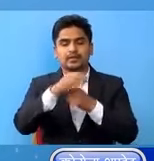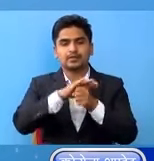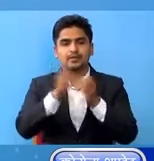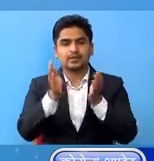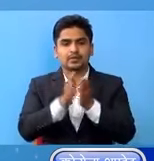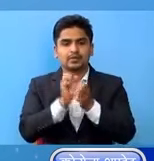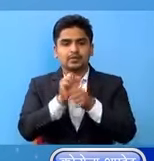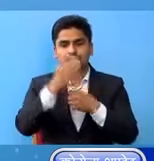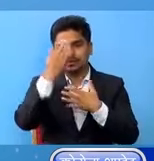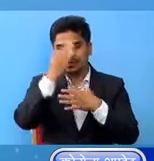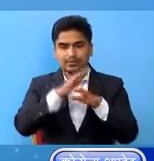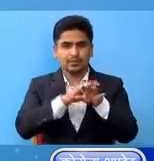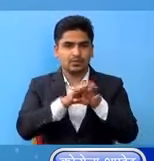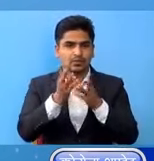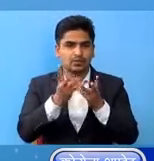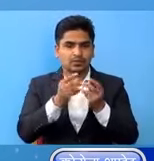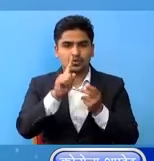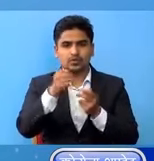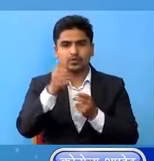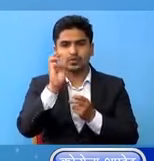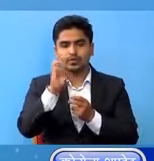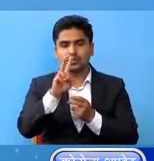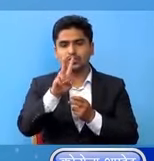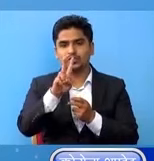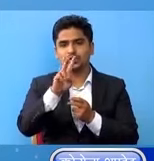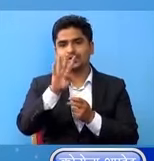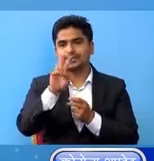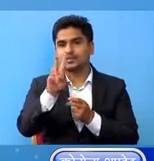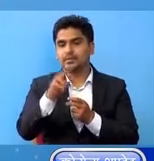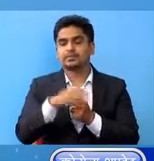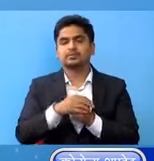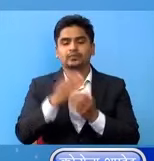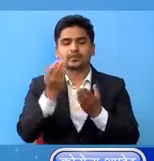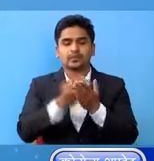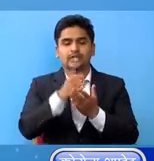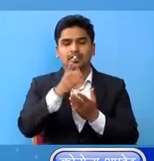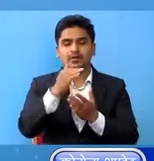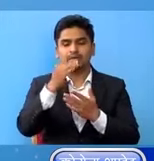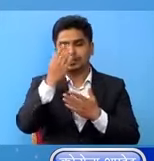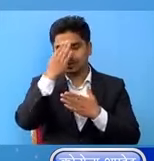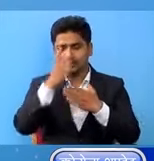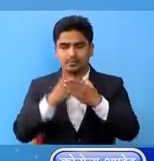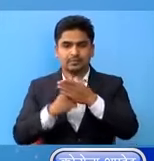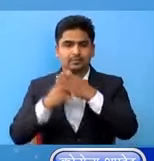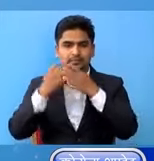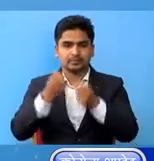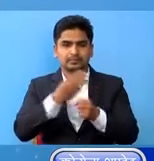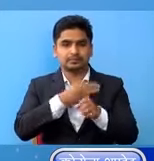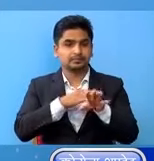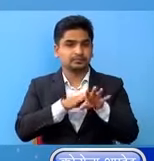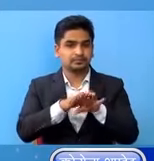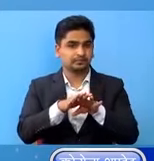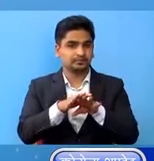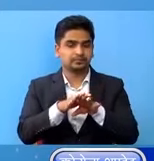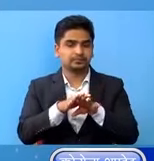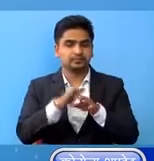जम्मा सक्रिय संक्रमितहरूको संख्या 16,242, संस्थागत आइसोलेसनमा रहनुभएका व्यक्तिहरूको